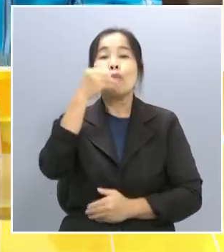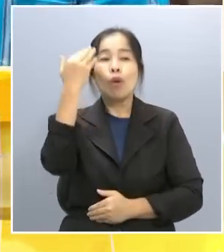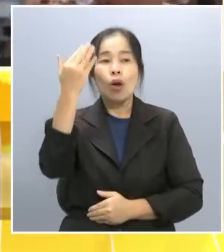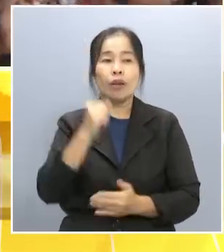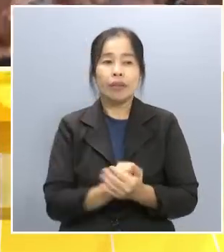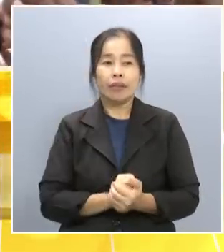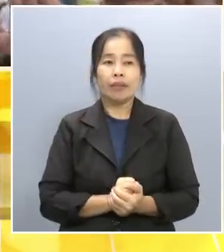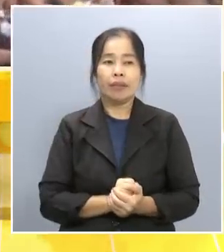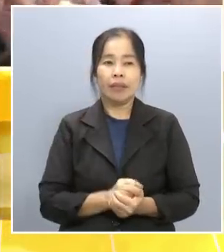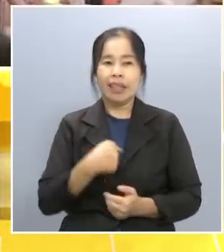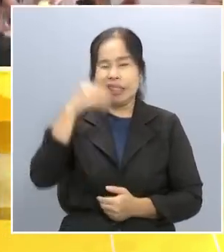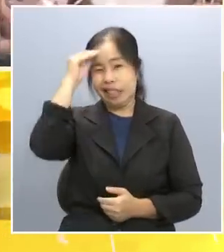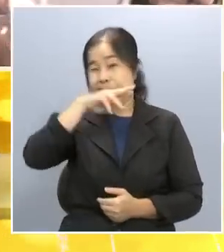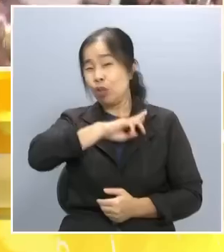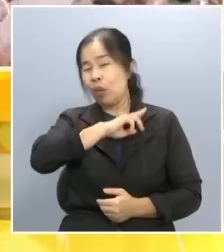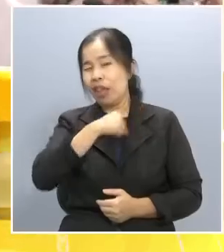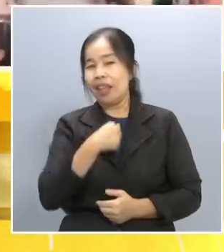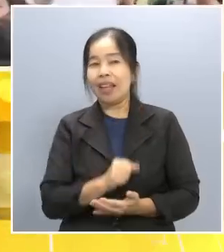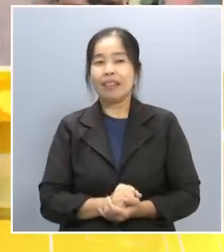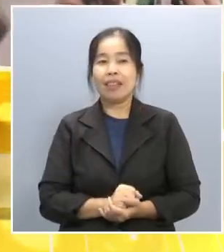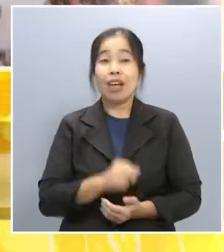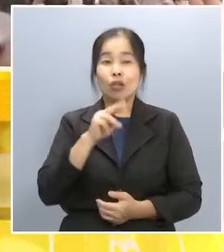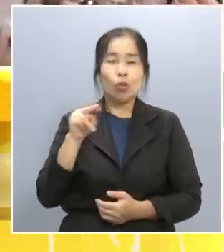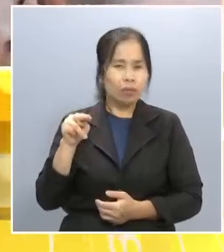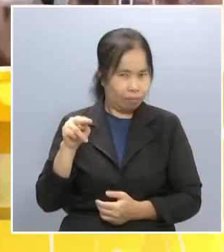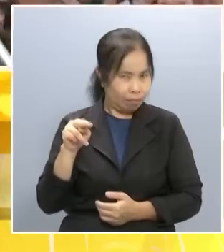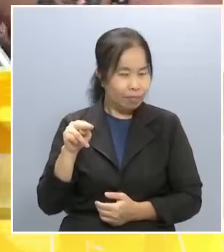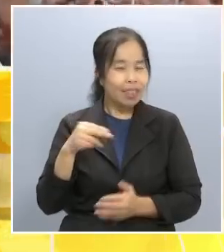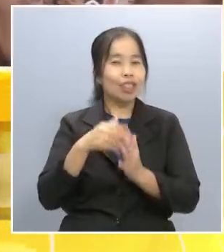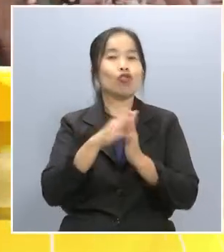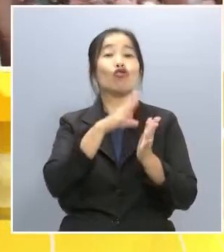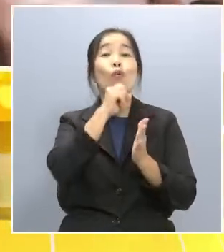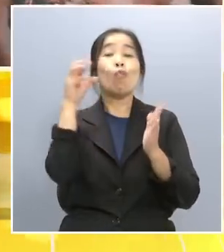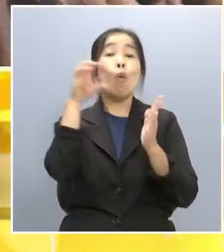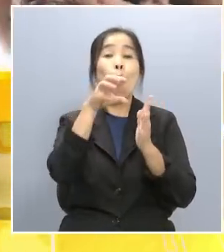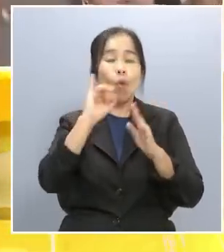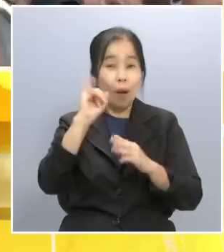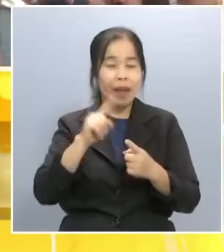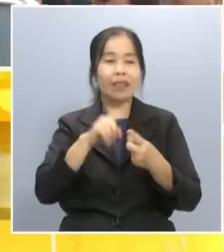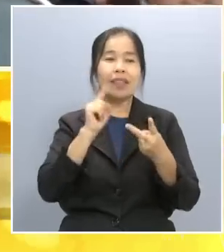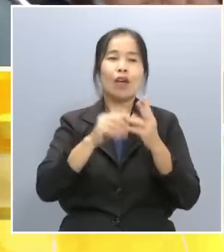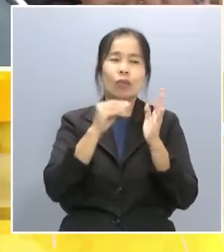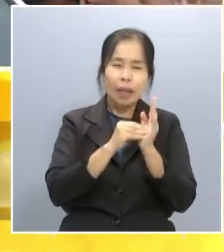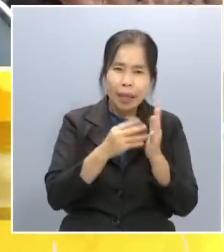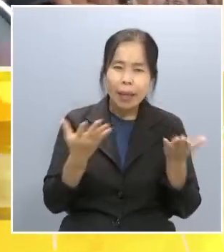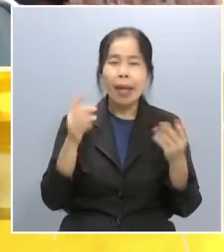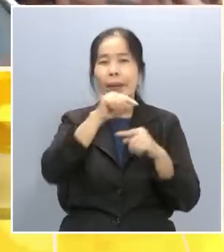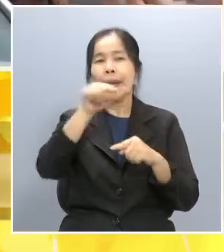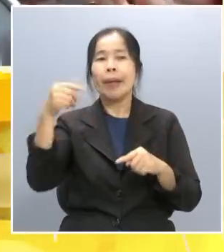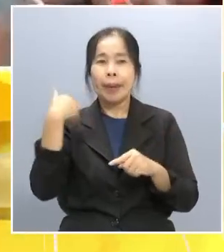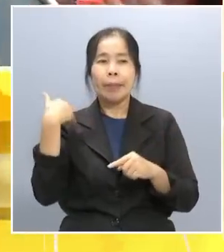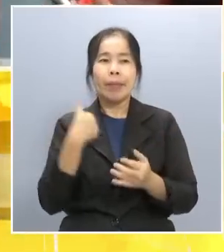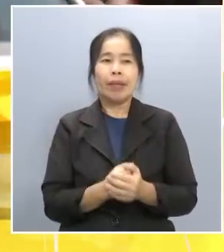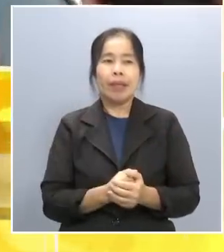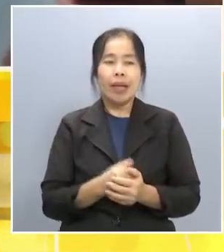นะอย่างนนทบุรีก็ใช่กทมก็เกือบแล้วก็จะมีเดี๋ยวก็จะมีปทุมมั้ยเดี๋ยว